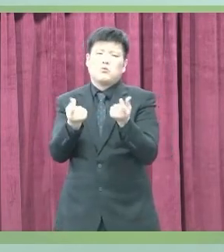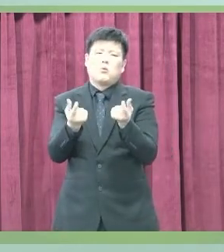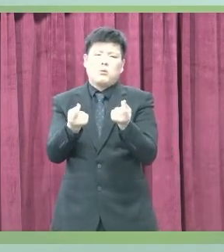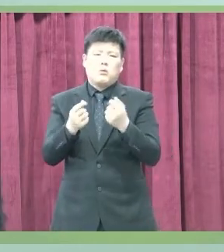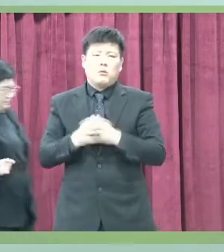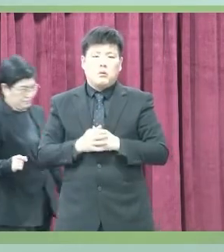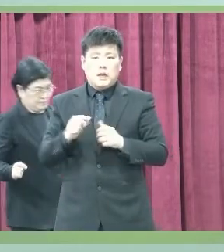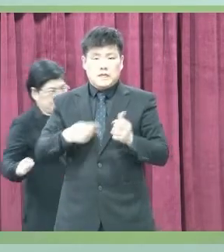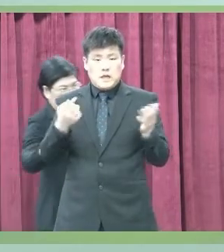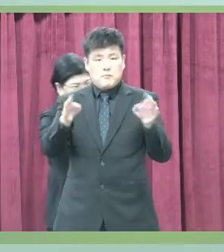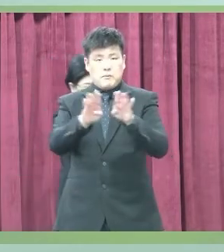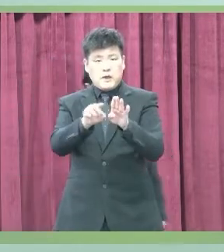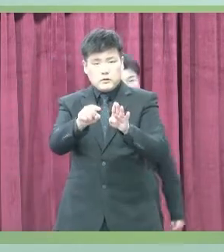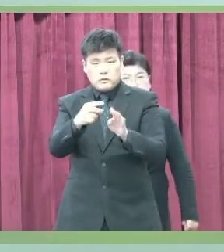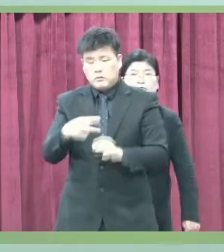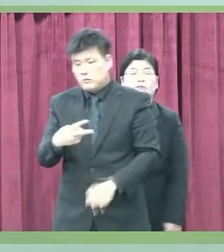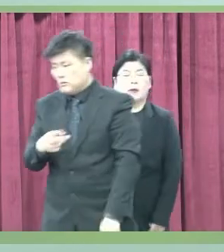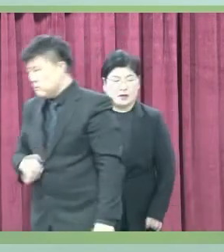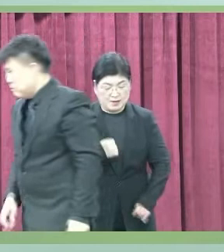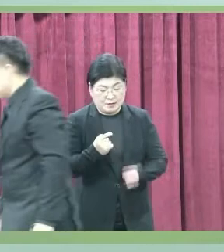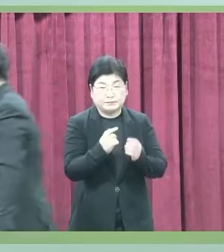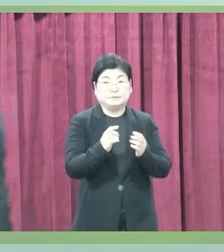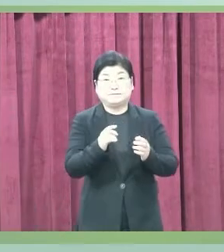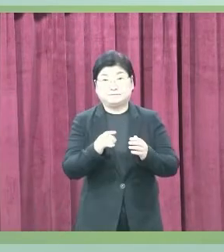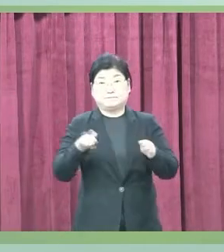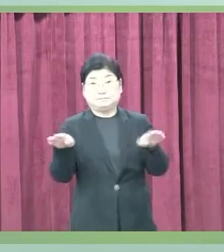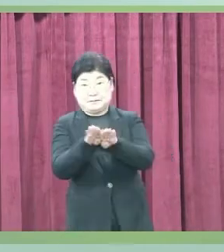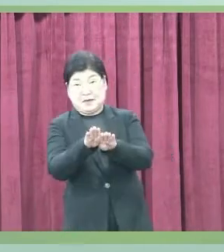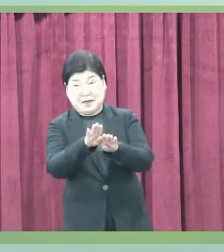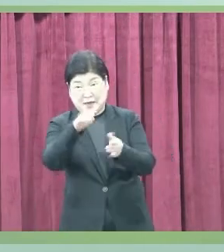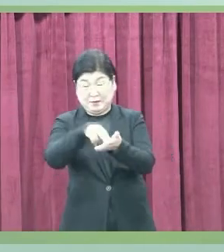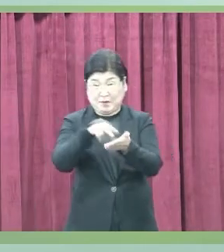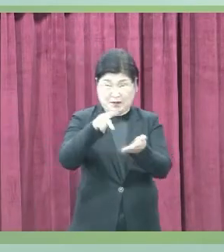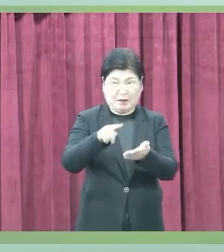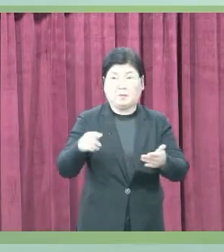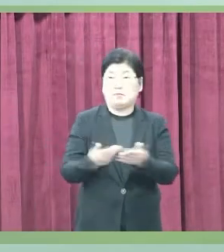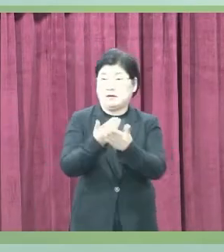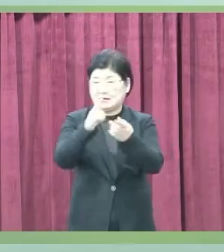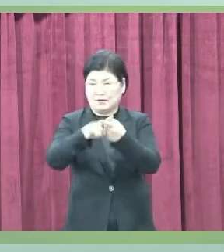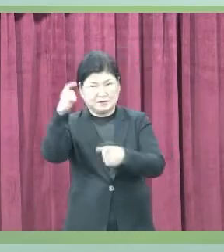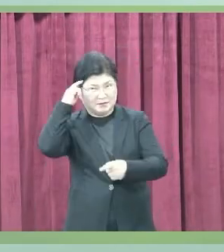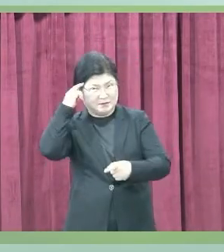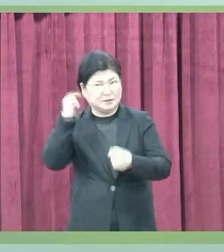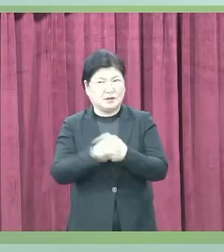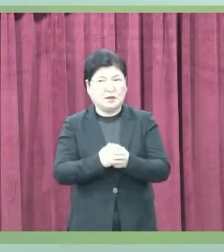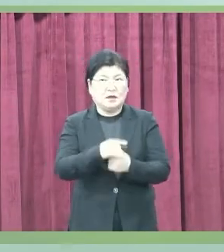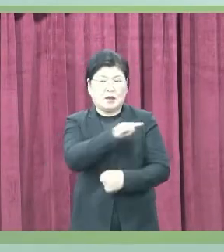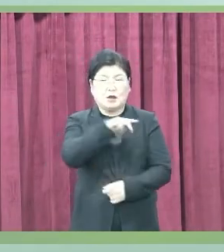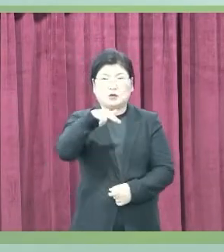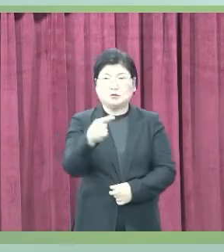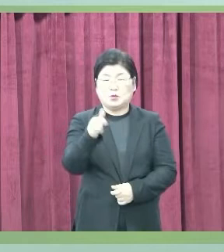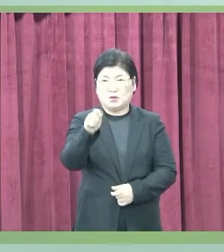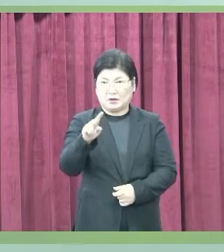그다음에 자폐 같은 경우는 다빈도 질환 1위가 전반 발달 장애고 정신질환 1위는 조현병,